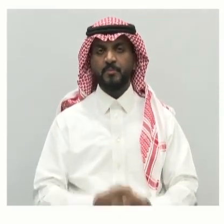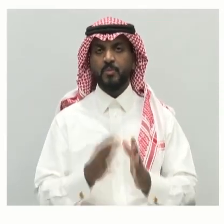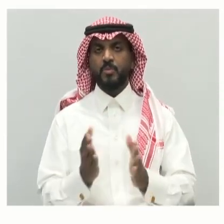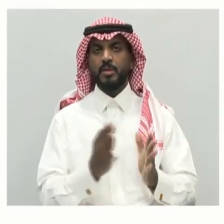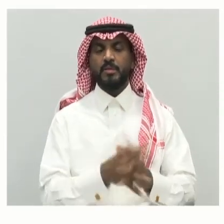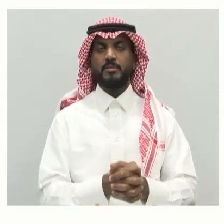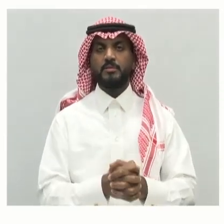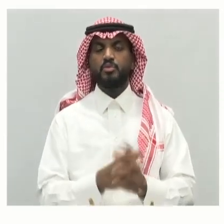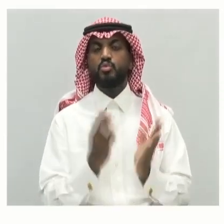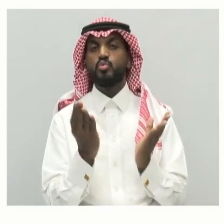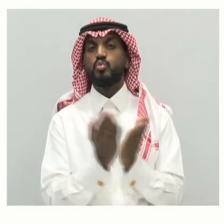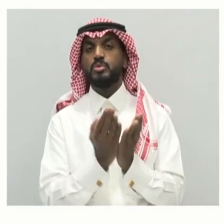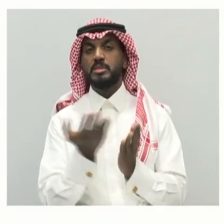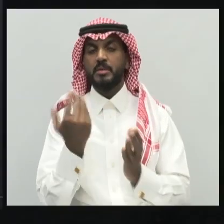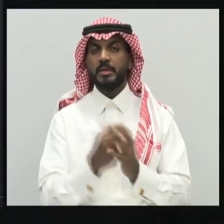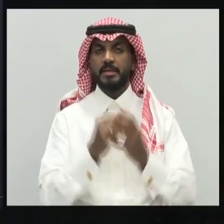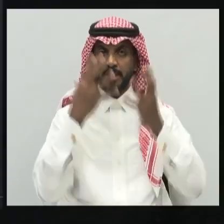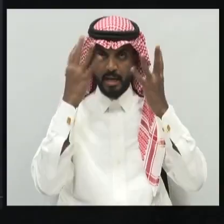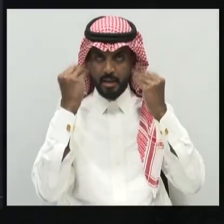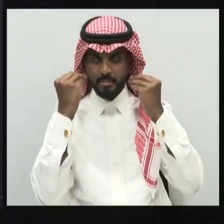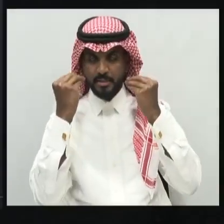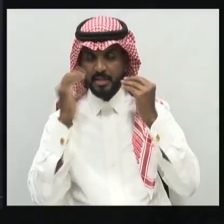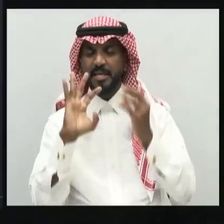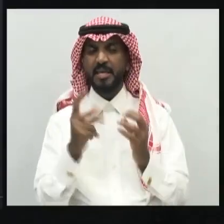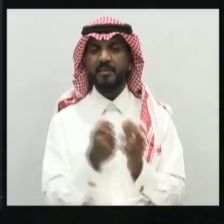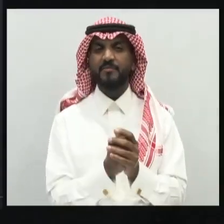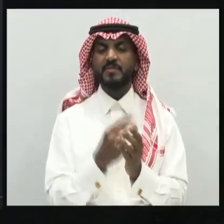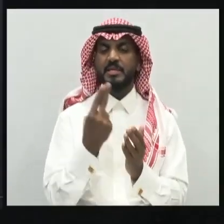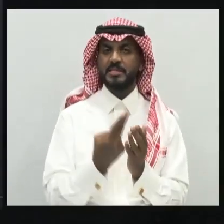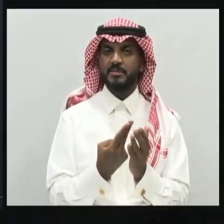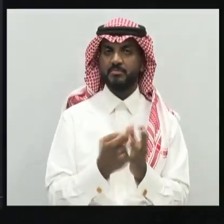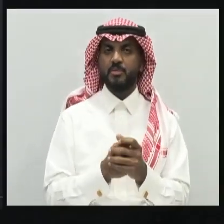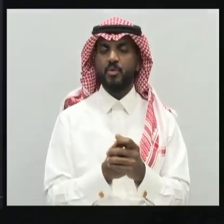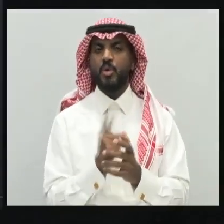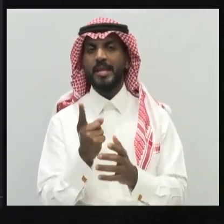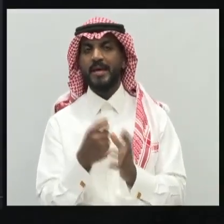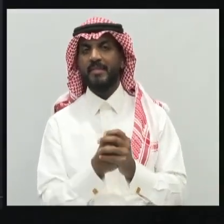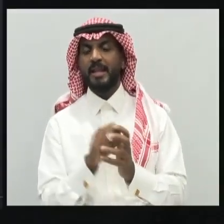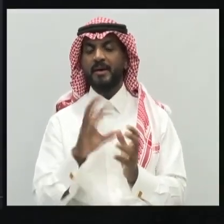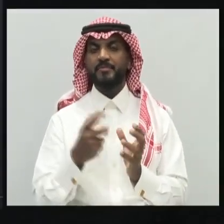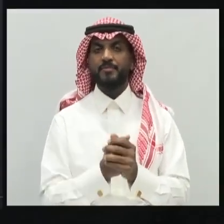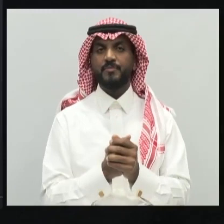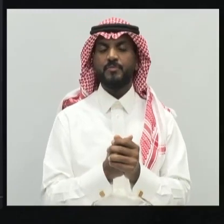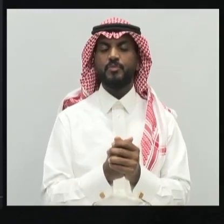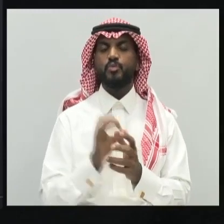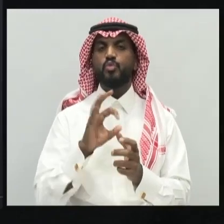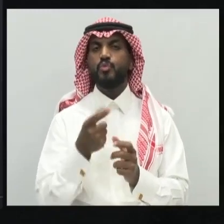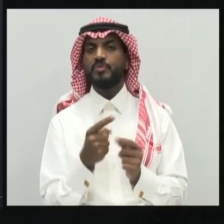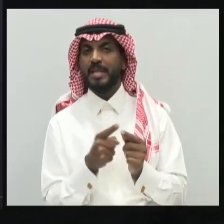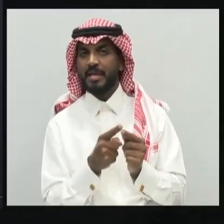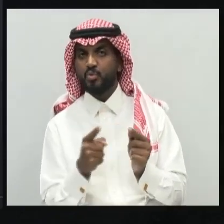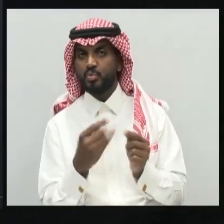في الدروس السابقه تعلمنا كيفيه رسم هذا الحرف وان هذا الحرف من الحروف التي